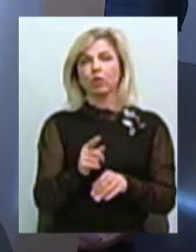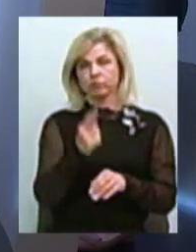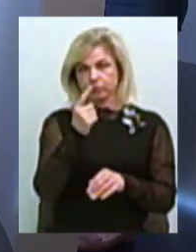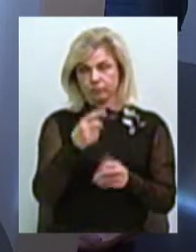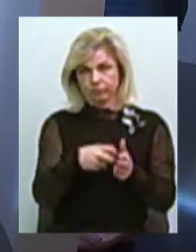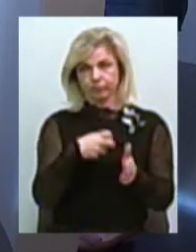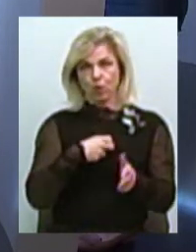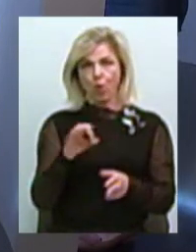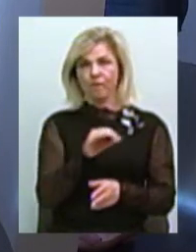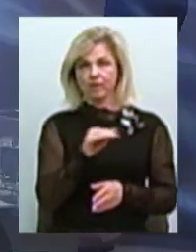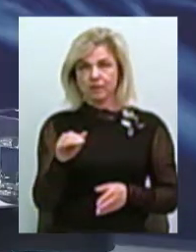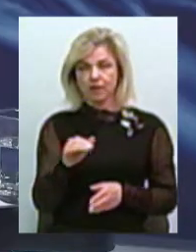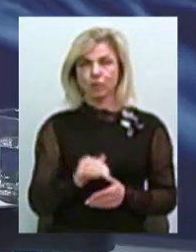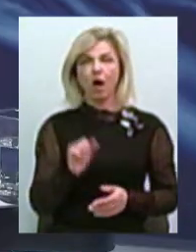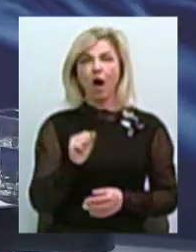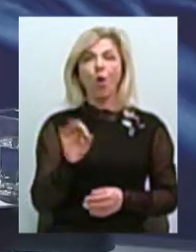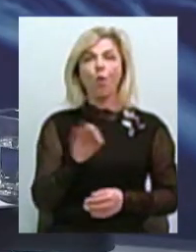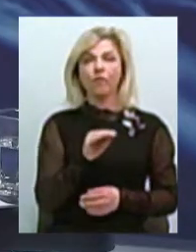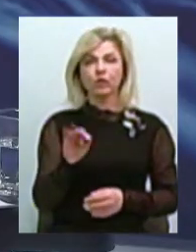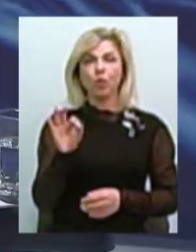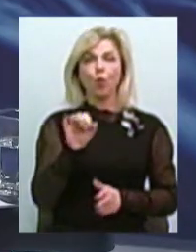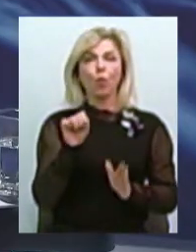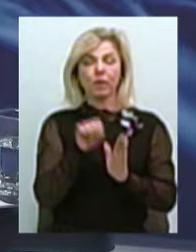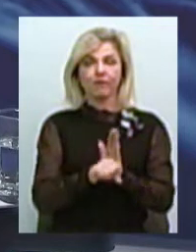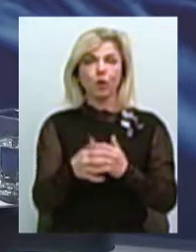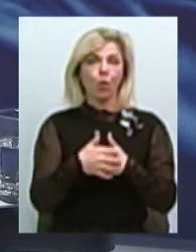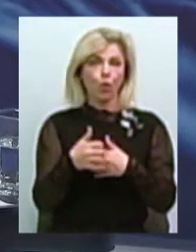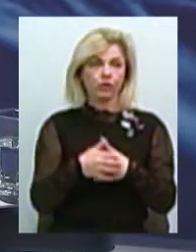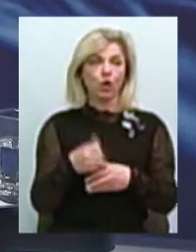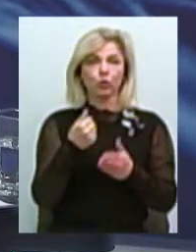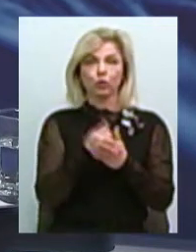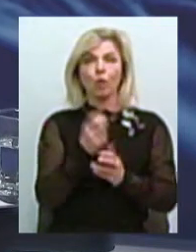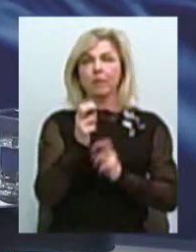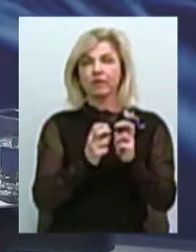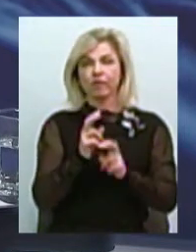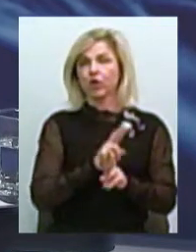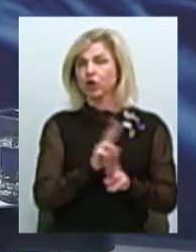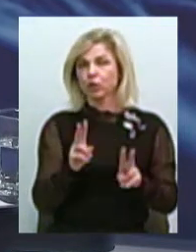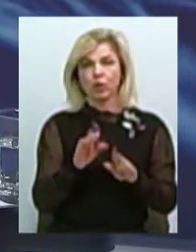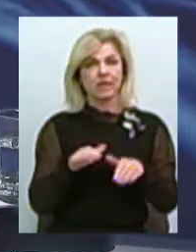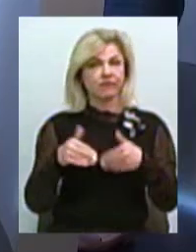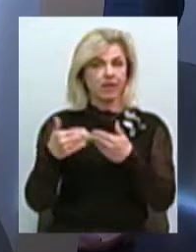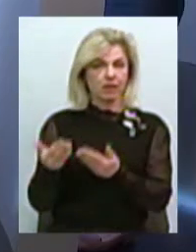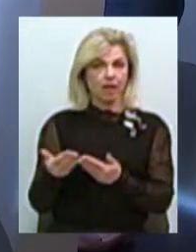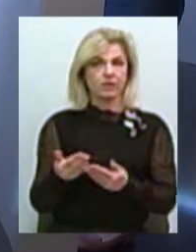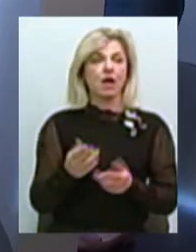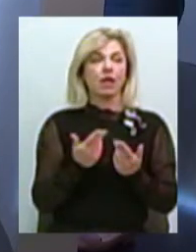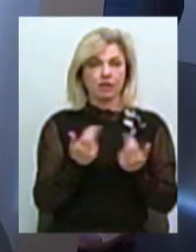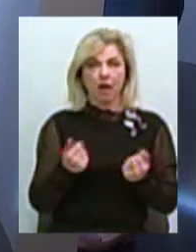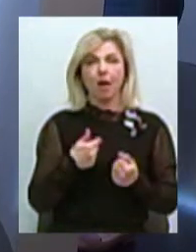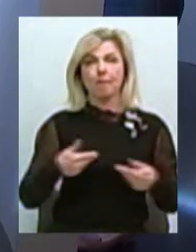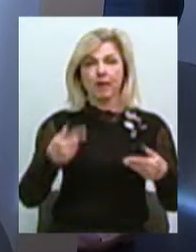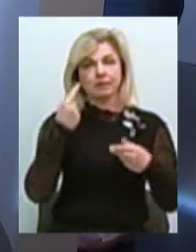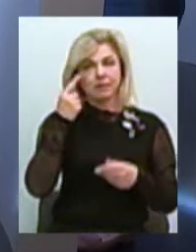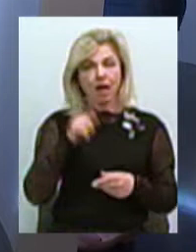офіційно. Офіційно щодо вбивства кота до підприємства ніхто не звертався. Тобто, так, ми знаємо про